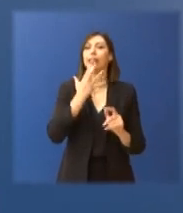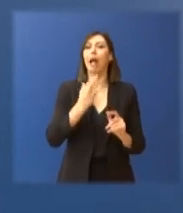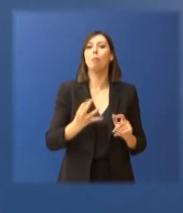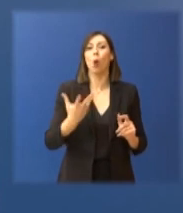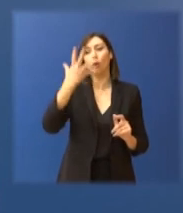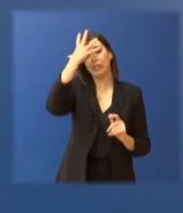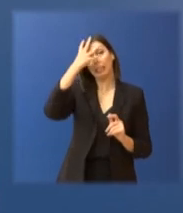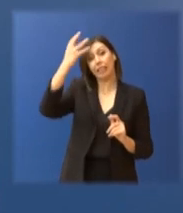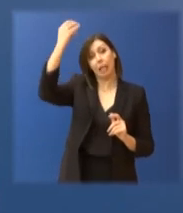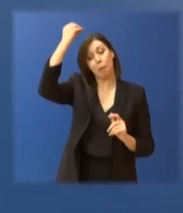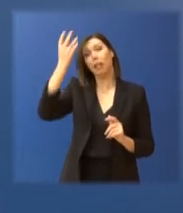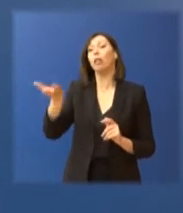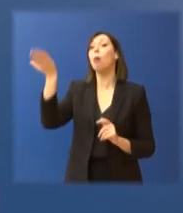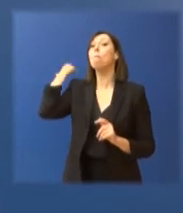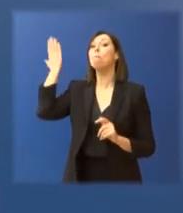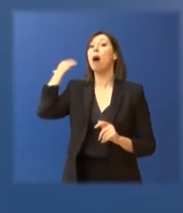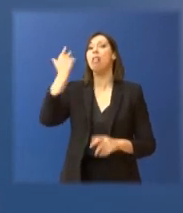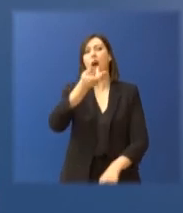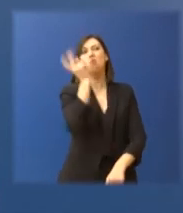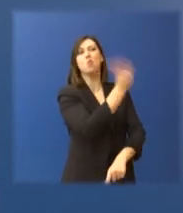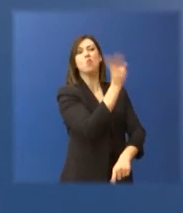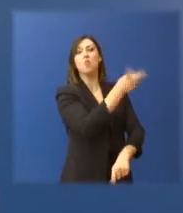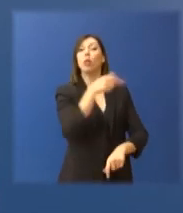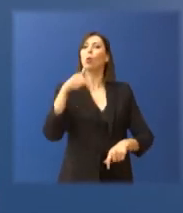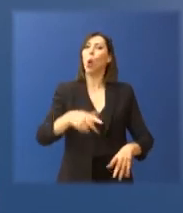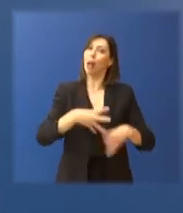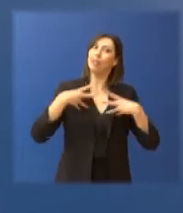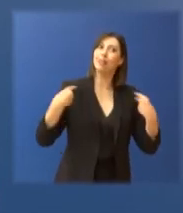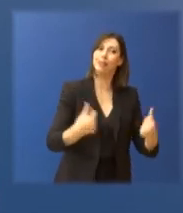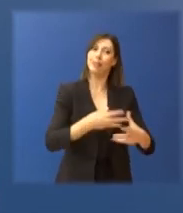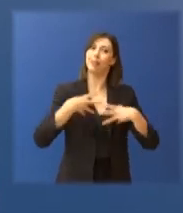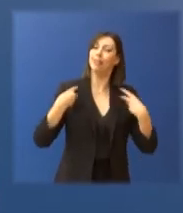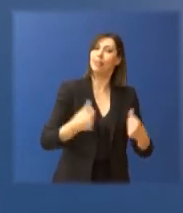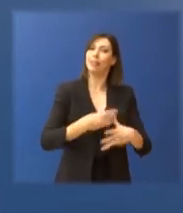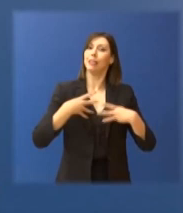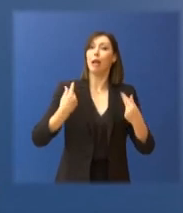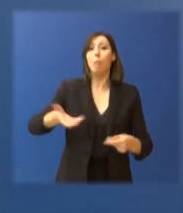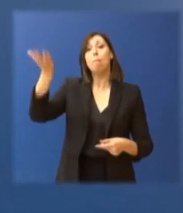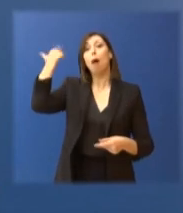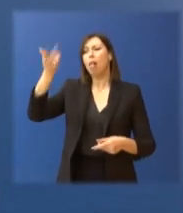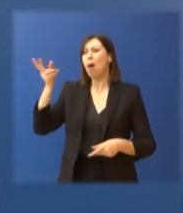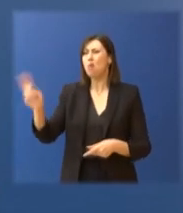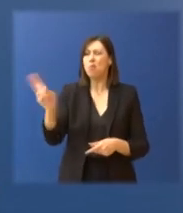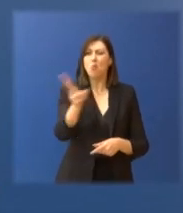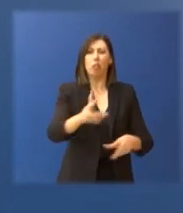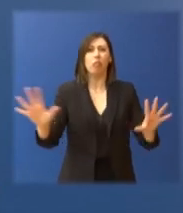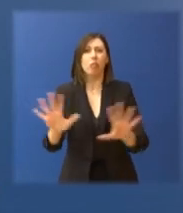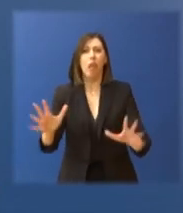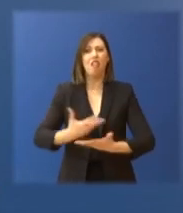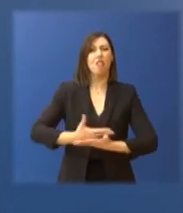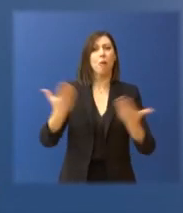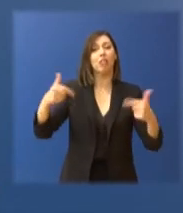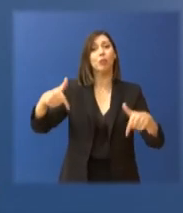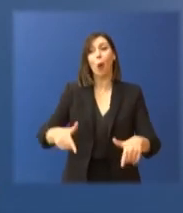του σε πρόσωπα που παλιότερα ήθελε οικογενειακώς να φυλακίσει και με συνεντεύξεις στους εφημερίδες που σκιά έχουν υβριστεί από στελέχη του, είτε επειδή